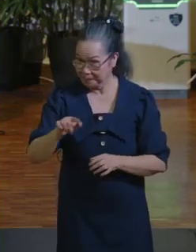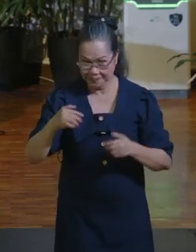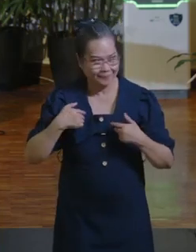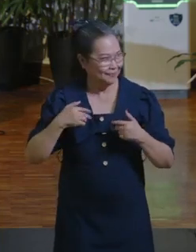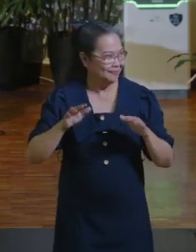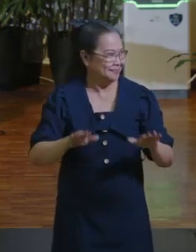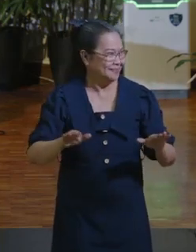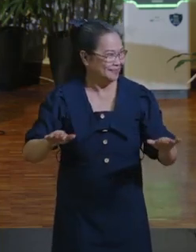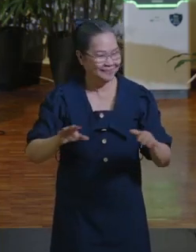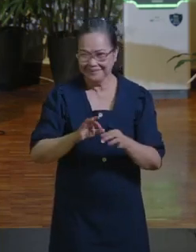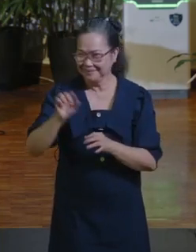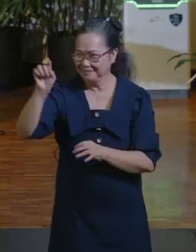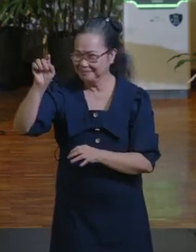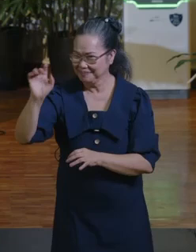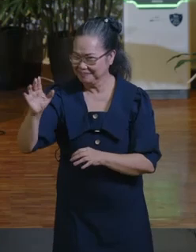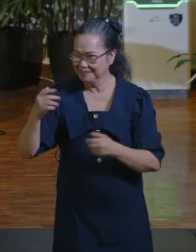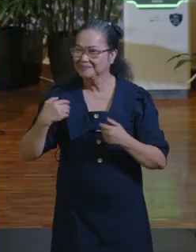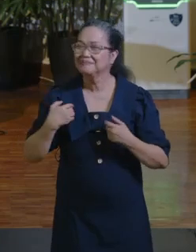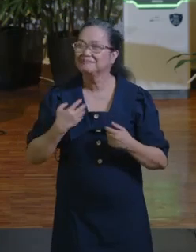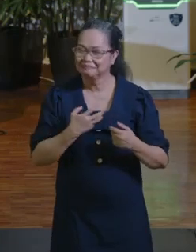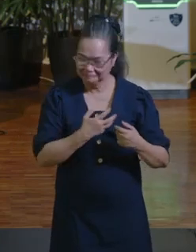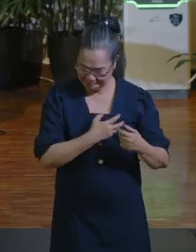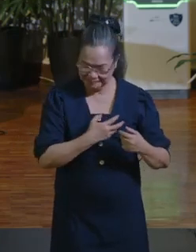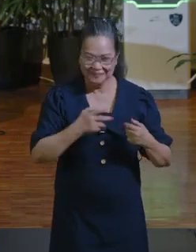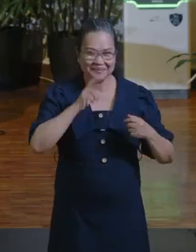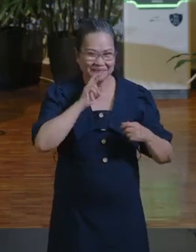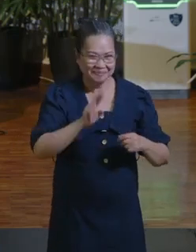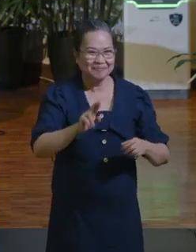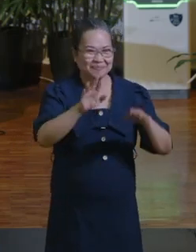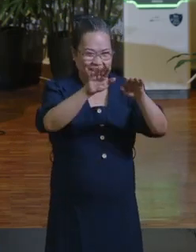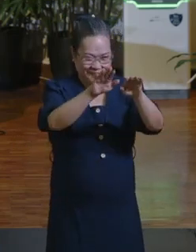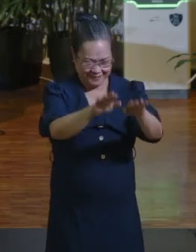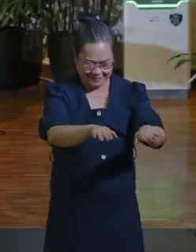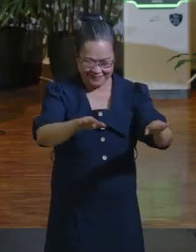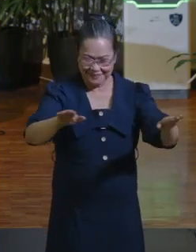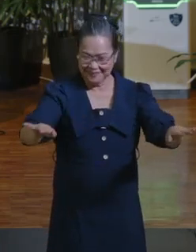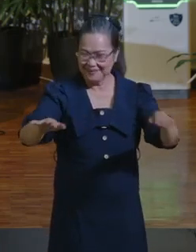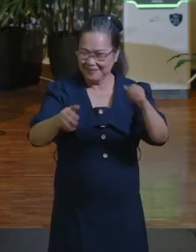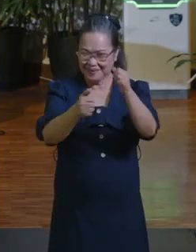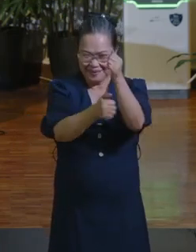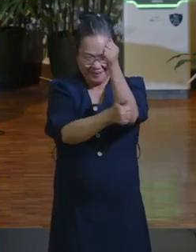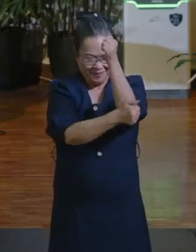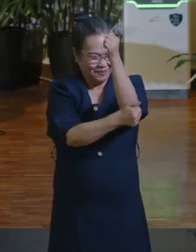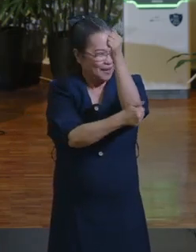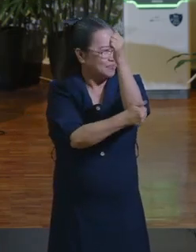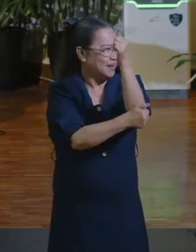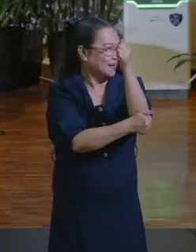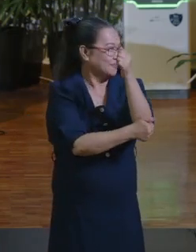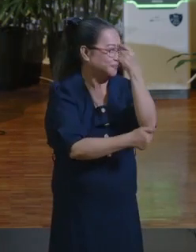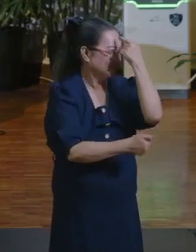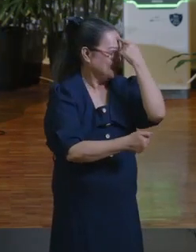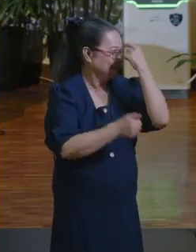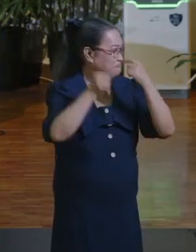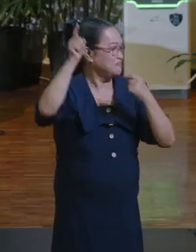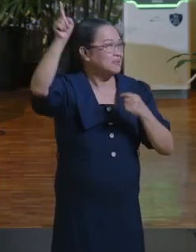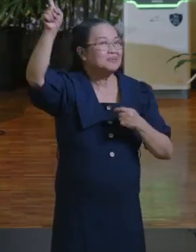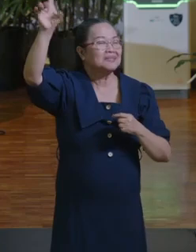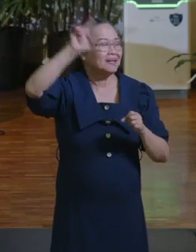Diyos, tayo ay mga anak ni Abraham. Yun ang sabi ng verse